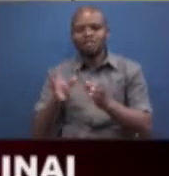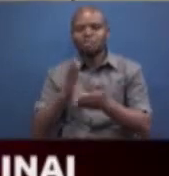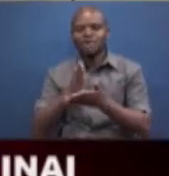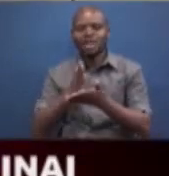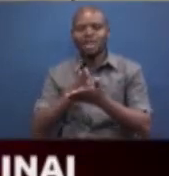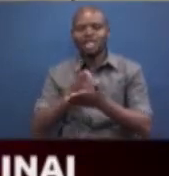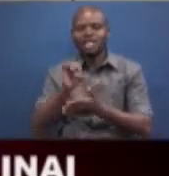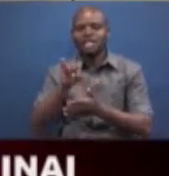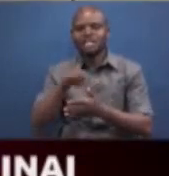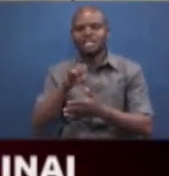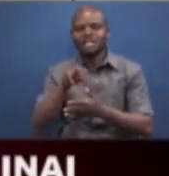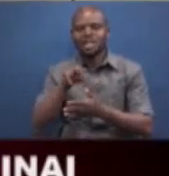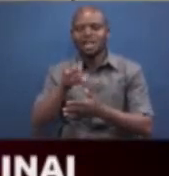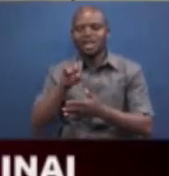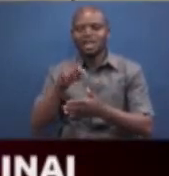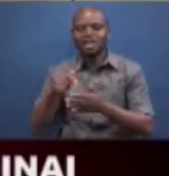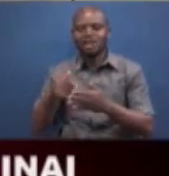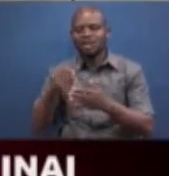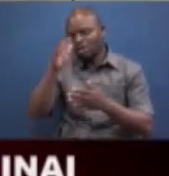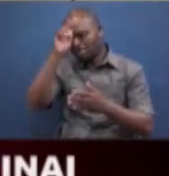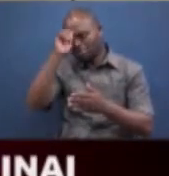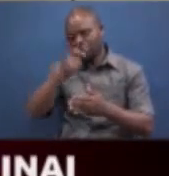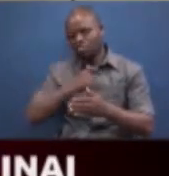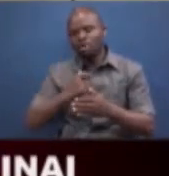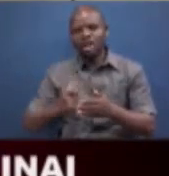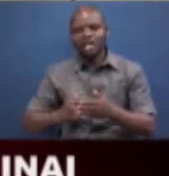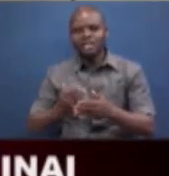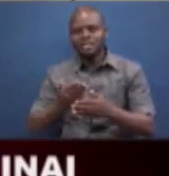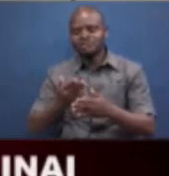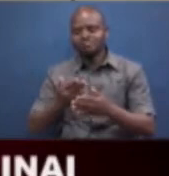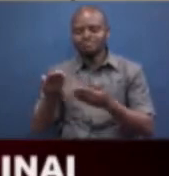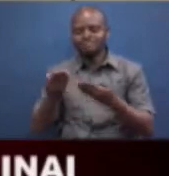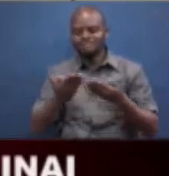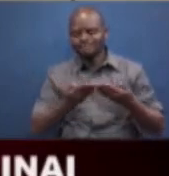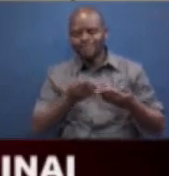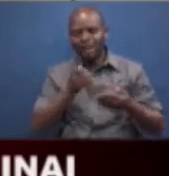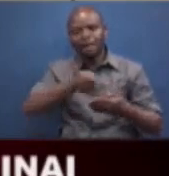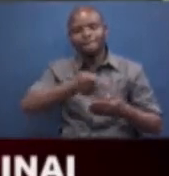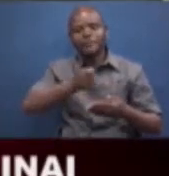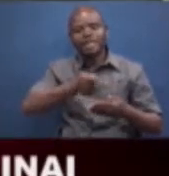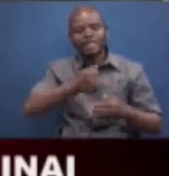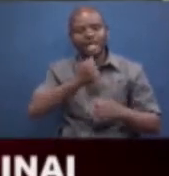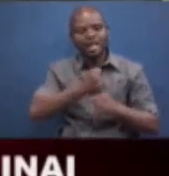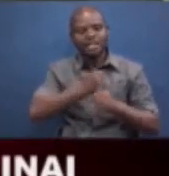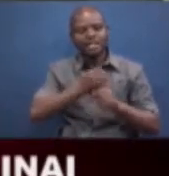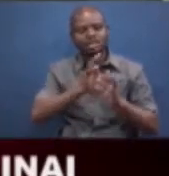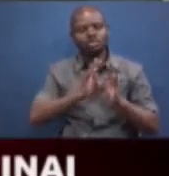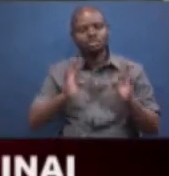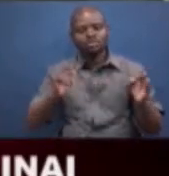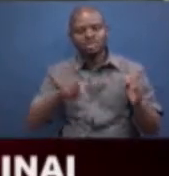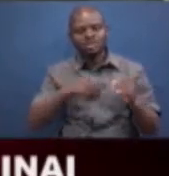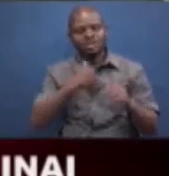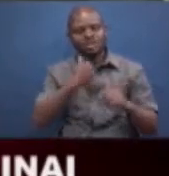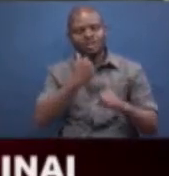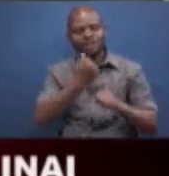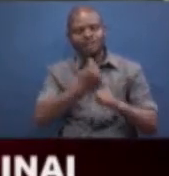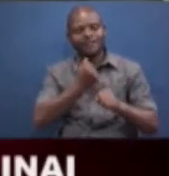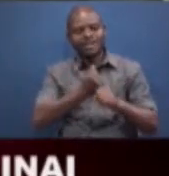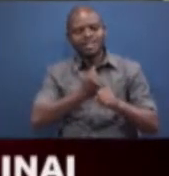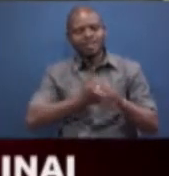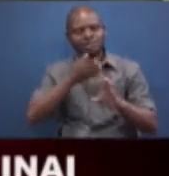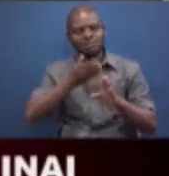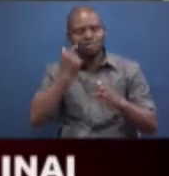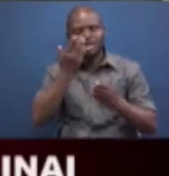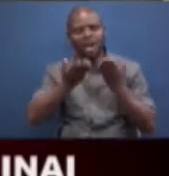ya Jinai kutoka tume hiyo, Mheshimiwa Rais Samia ameipongeza tume hiyo kwa kazi nzuri ambayo imeifanya kwa madhumuni